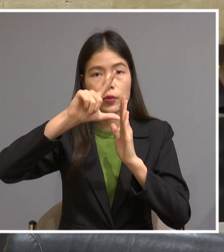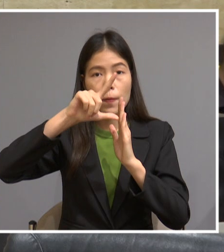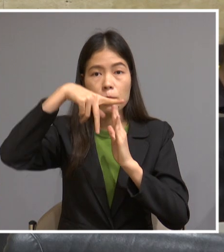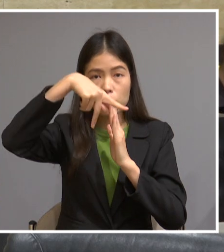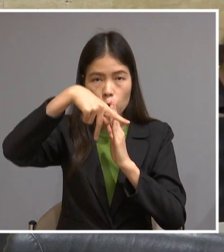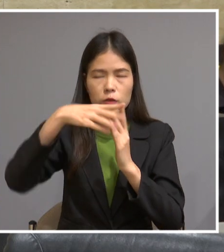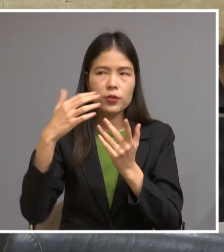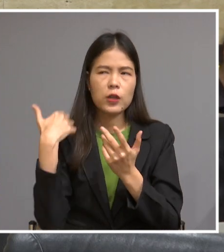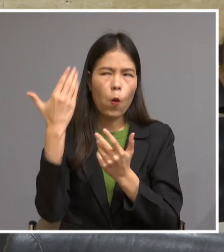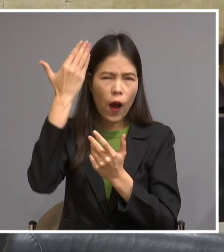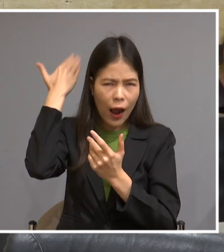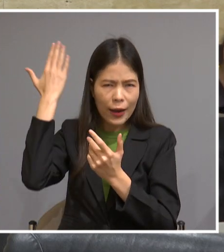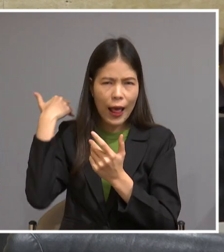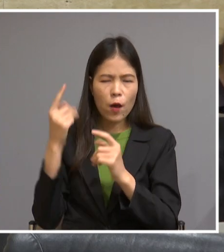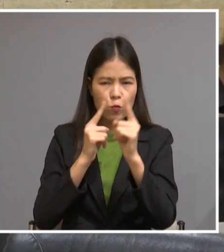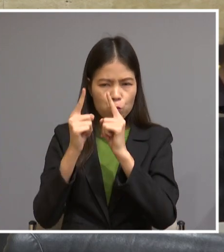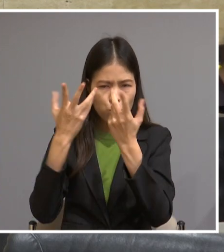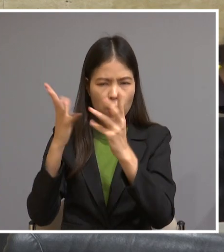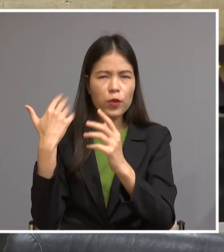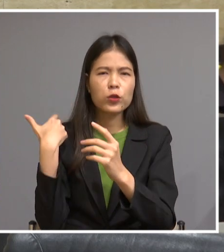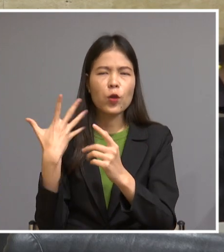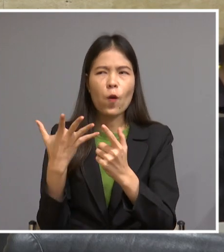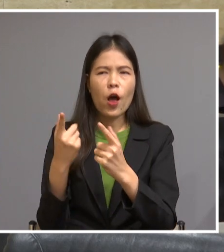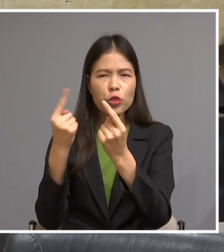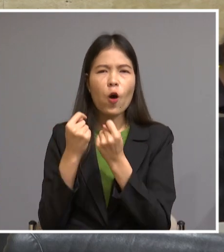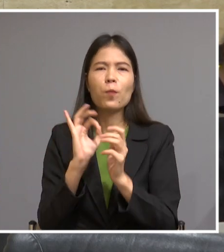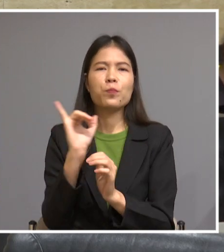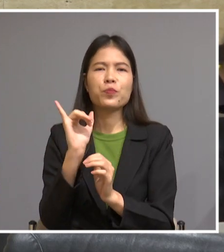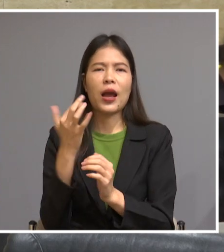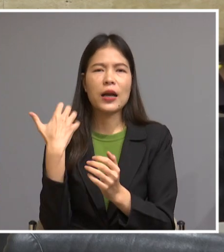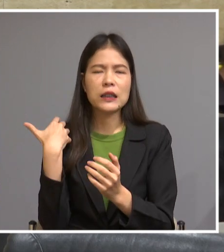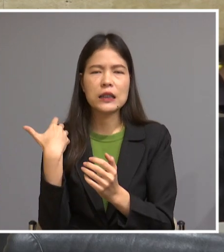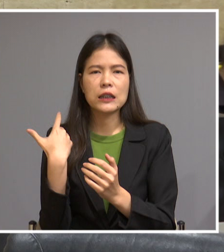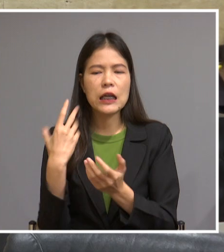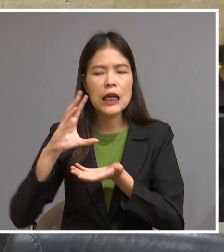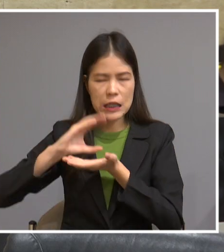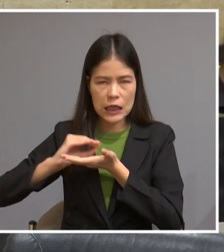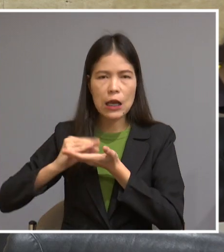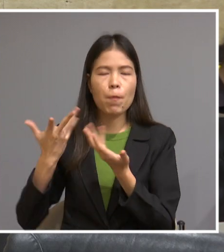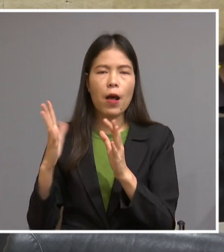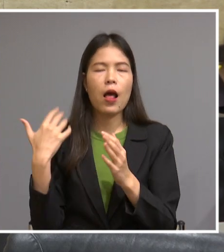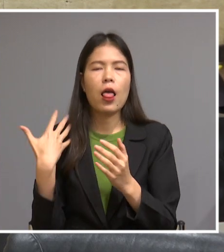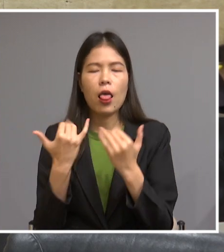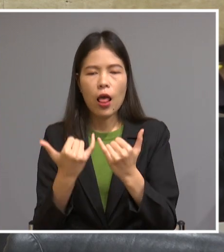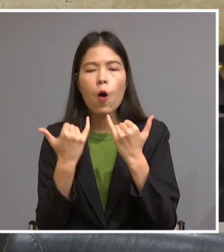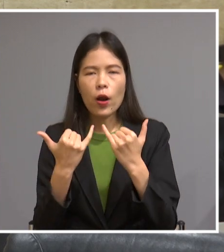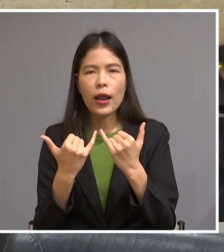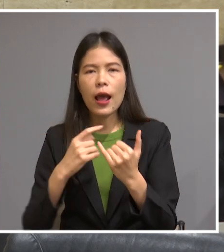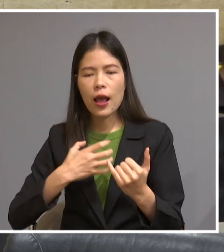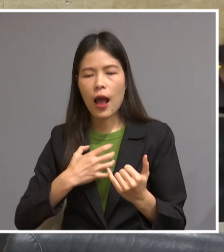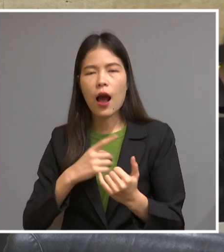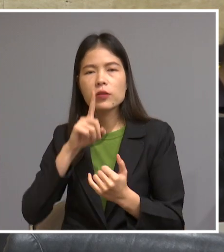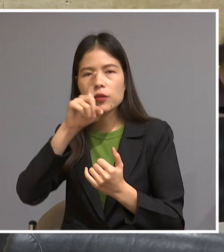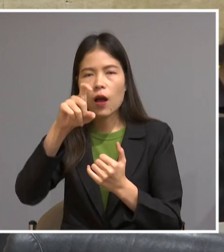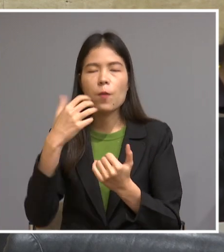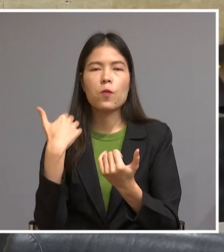้ 75ะว่า่เดียวได้ข้อมูลเสรจะมาตอบผมผมได้อยากฝากท่านท่านร League ofผ่านท่มาท